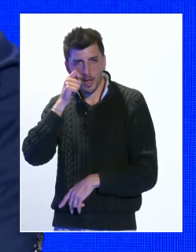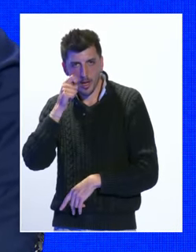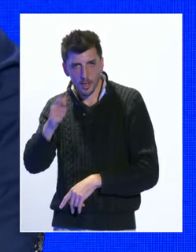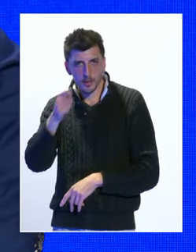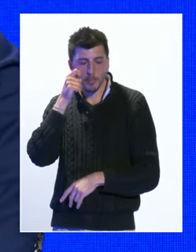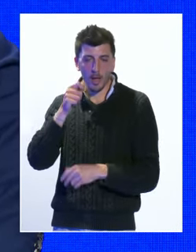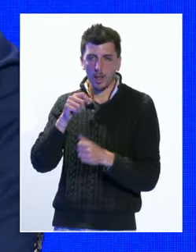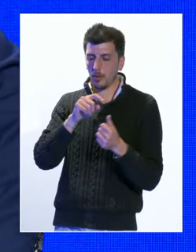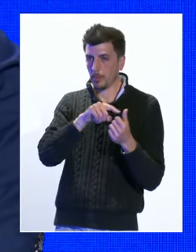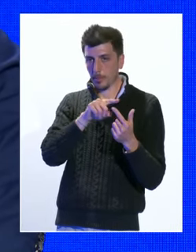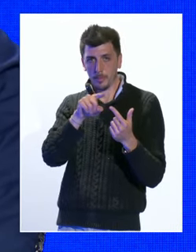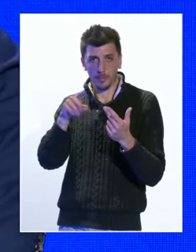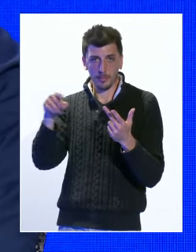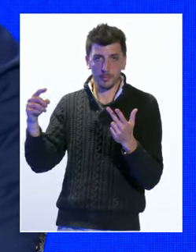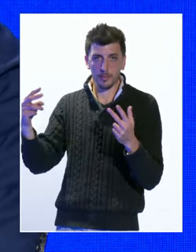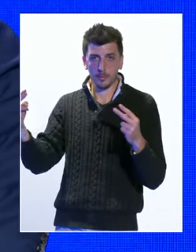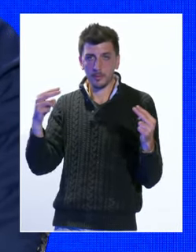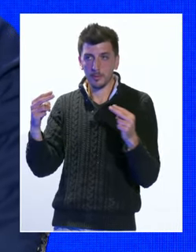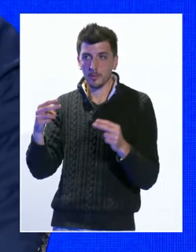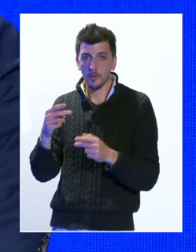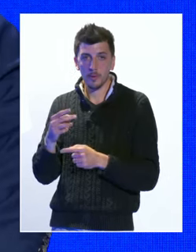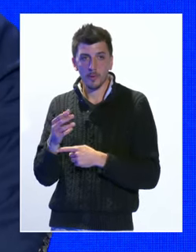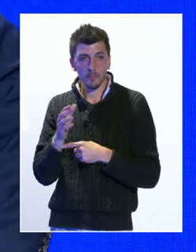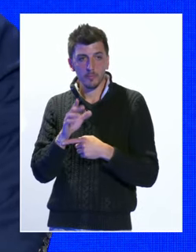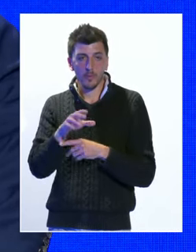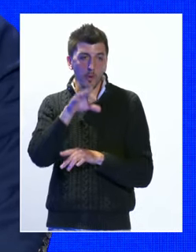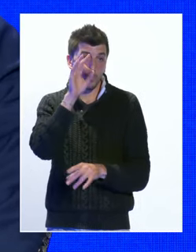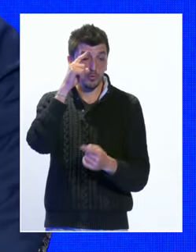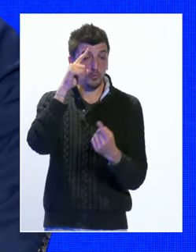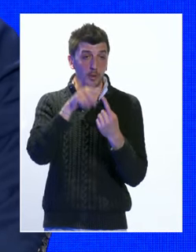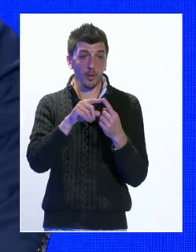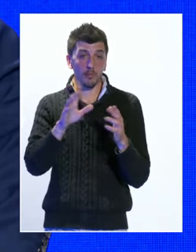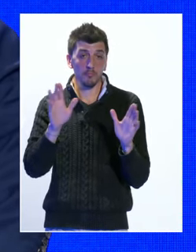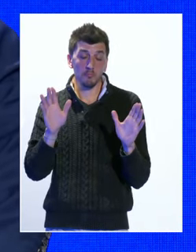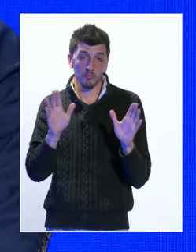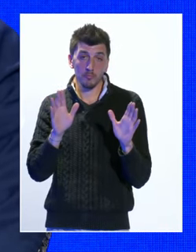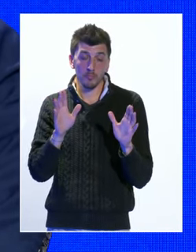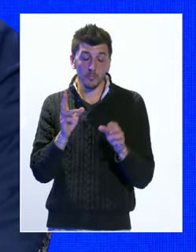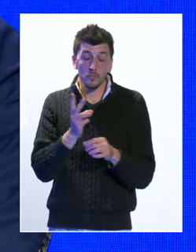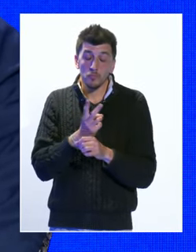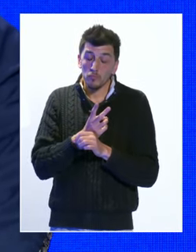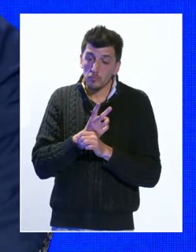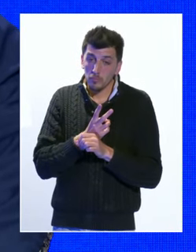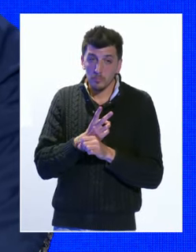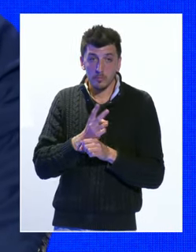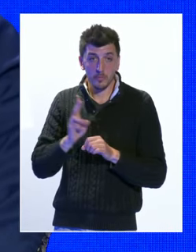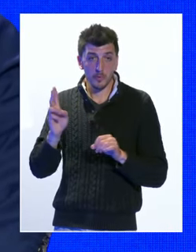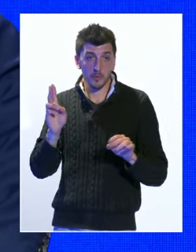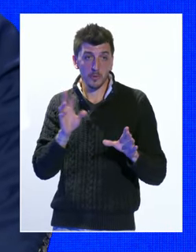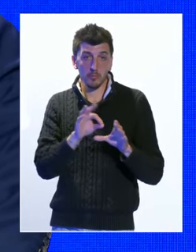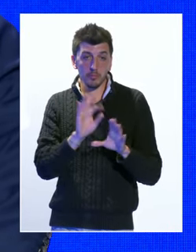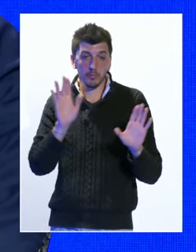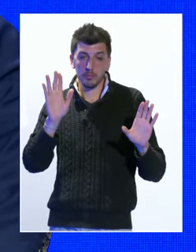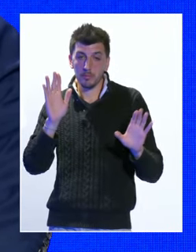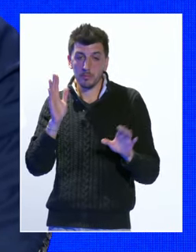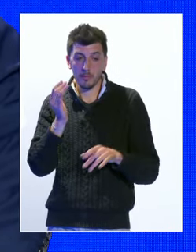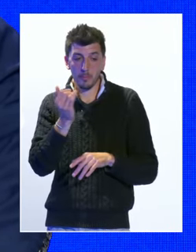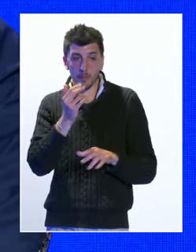patentés présentaient le choix de ce sujet comme une dangereuse, électoralement, lubie.